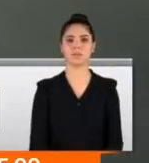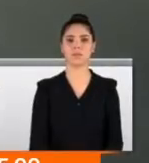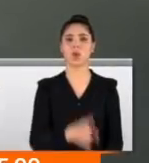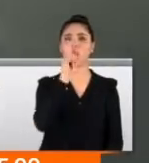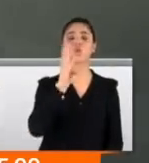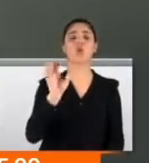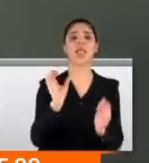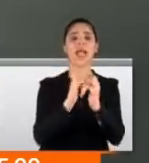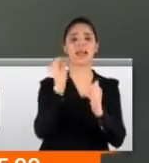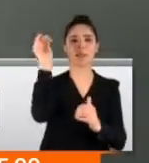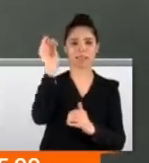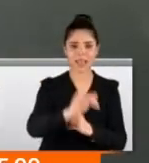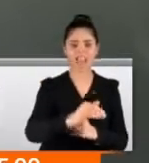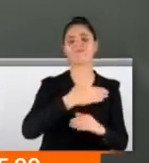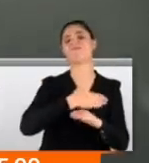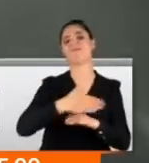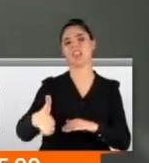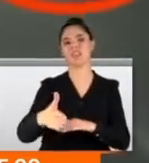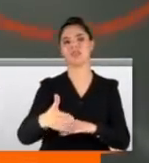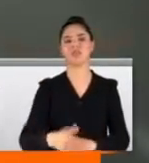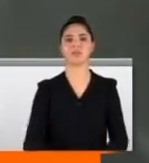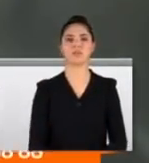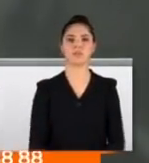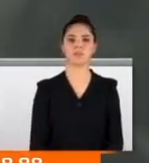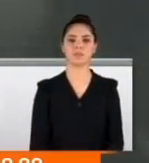112 ekipleri geldiğinde artık çok geçti.